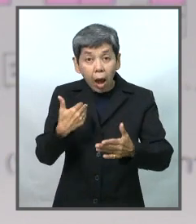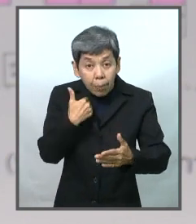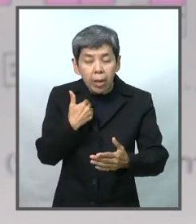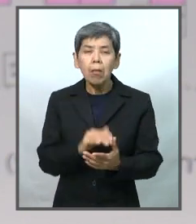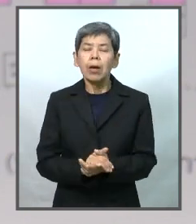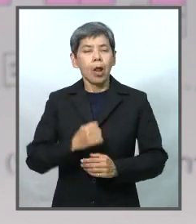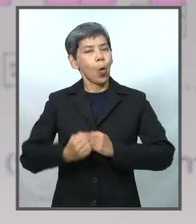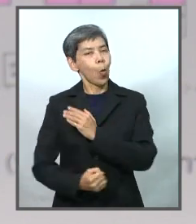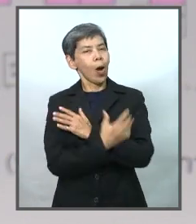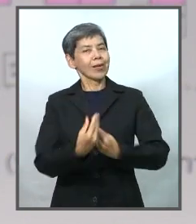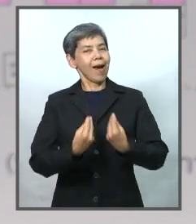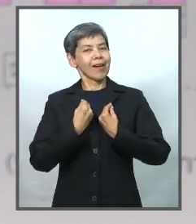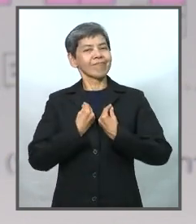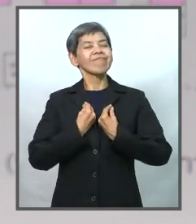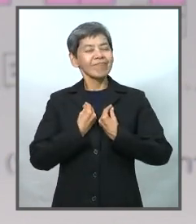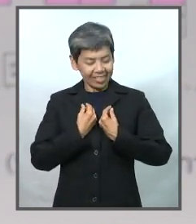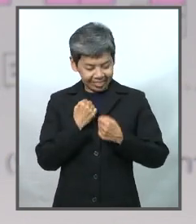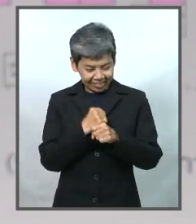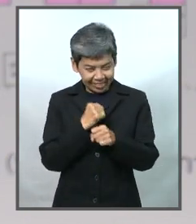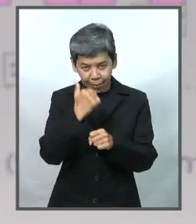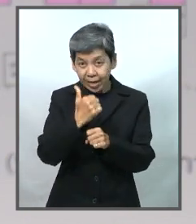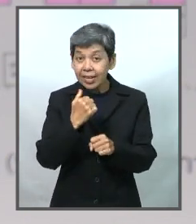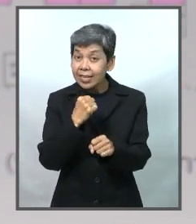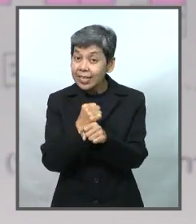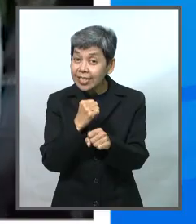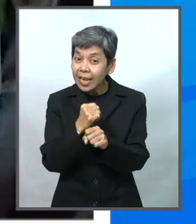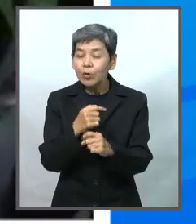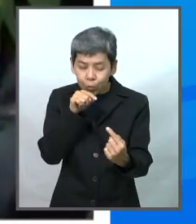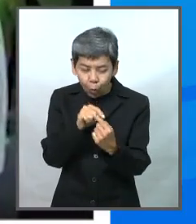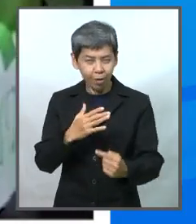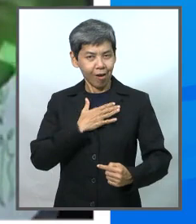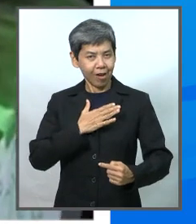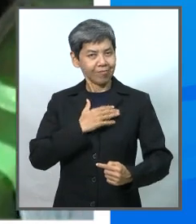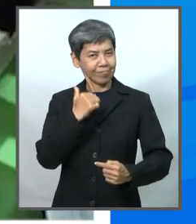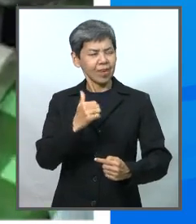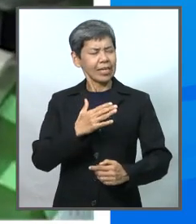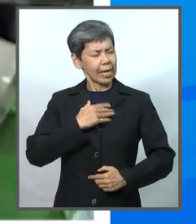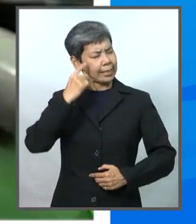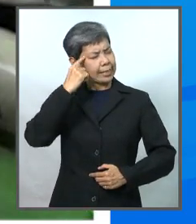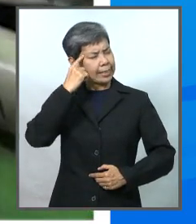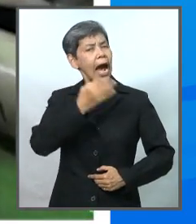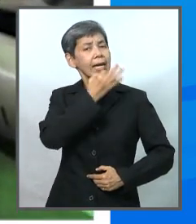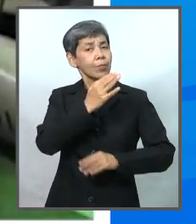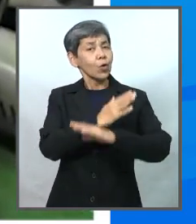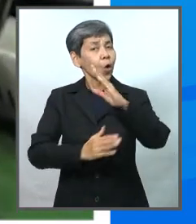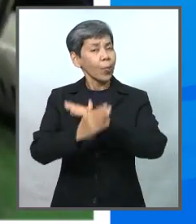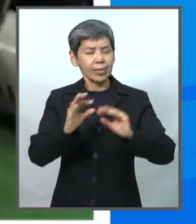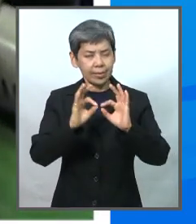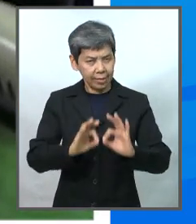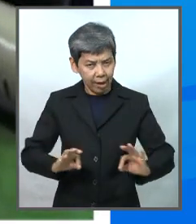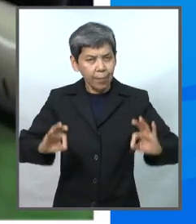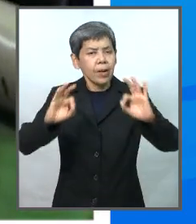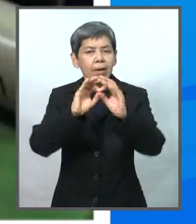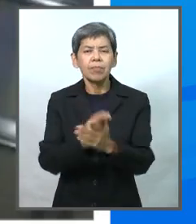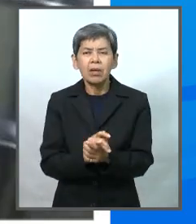ายอ่ะมันมักจะสร้างโอกาสให้เราได้มีช่องทางอื่นๆที่สามารถเหมาะสมกับตัวเรามากยิ่งขึ้นท่านก็เลยคิดว่าอาชีพของคนพิการเป็นสิ่งสำ